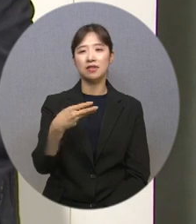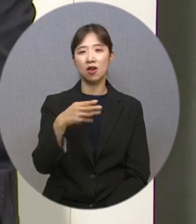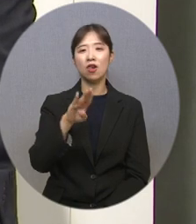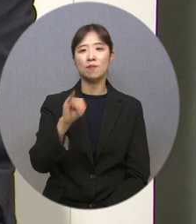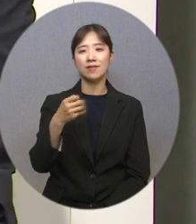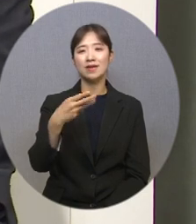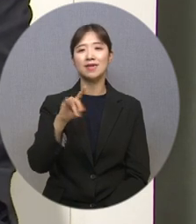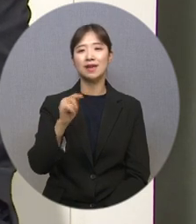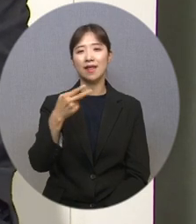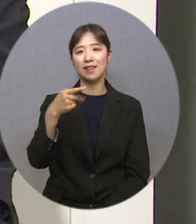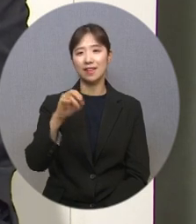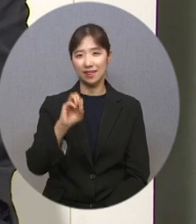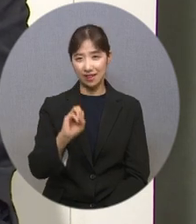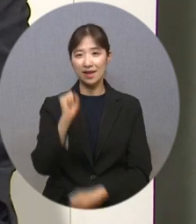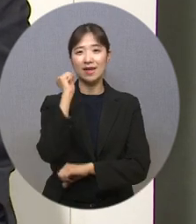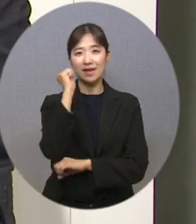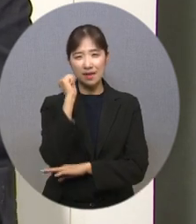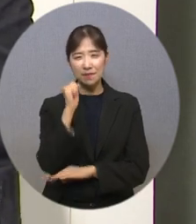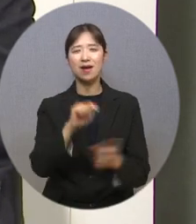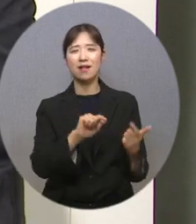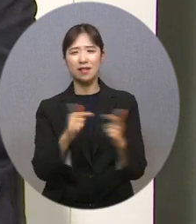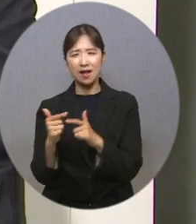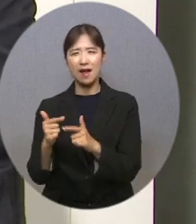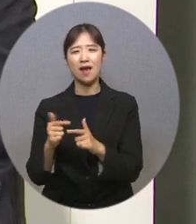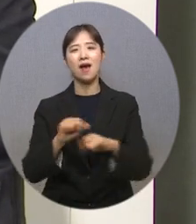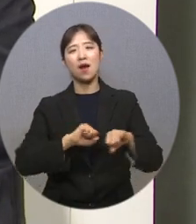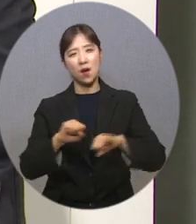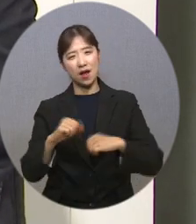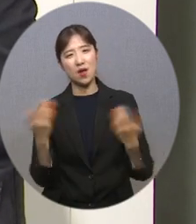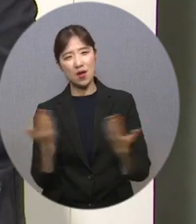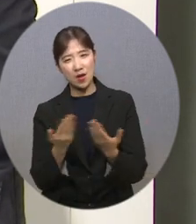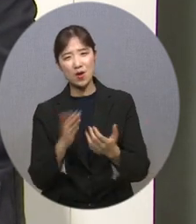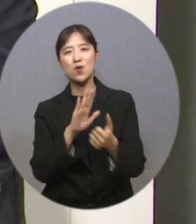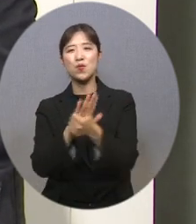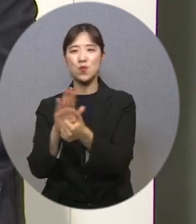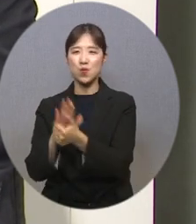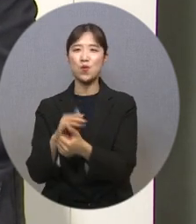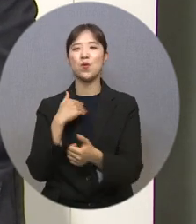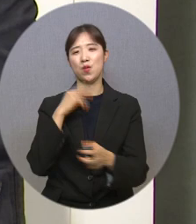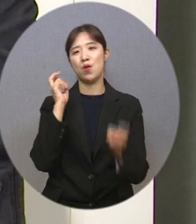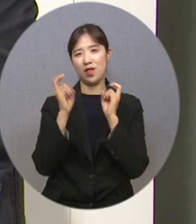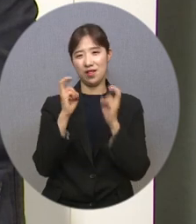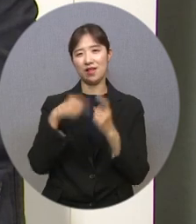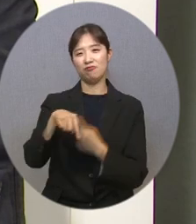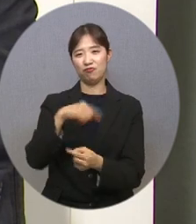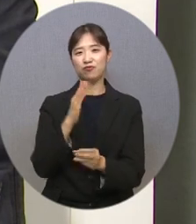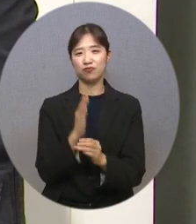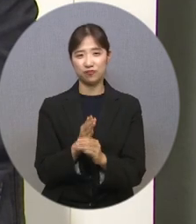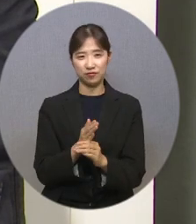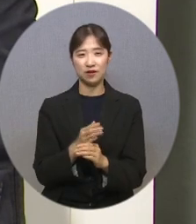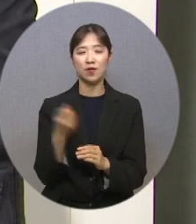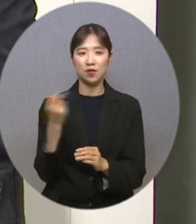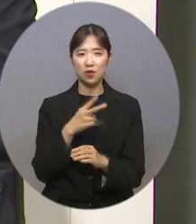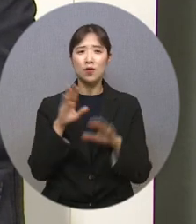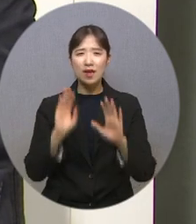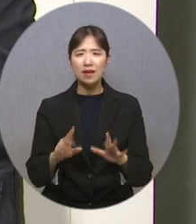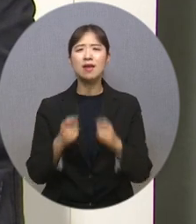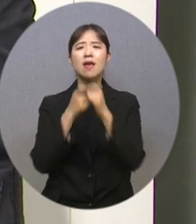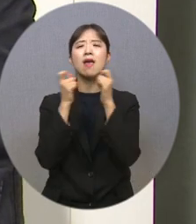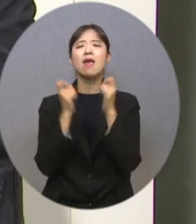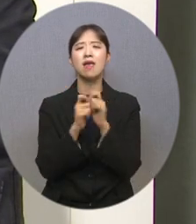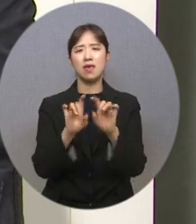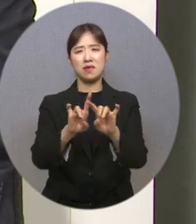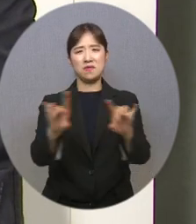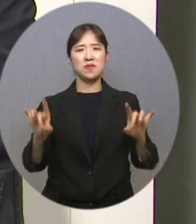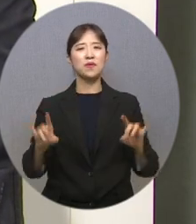제가 다양한 일들을 돕고 있는 그러한 회사를 운영을 하고 있고요. 그리고 이제는 개인의 시대잖아요. 그렇지.